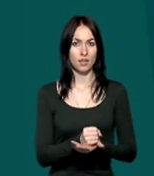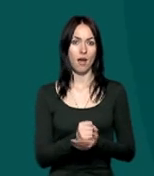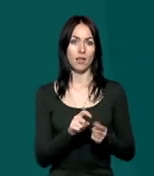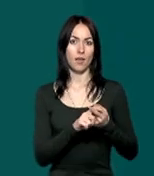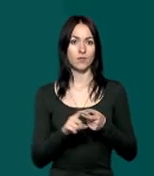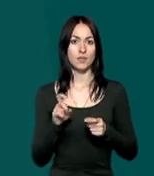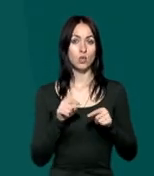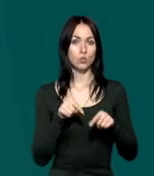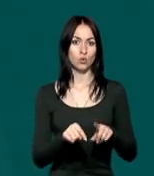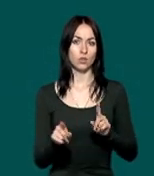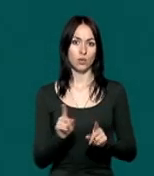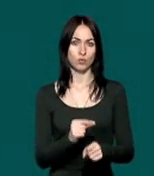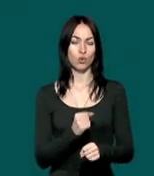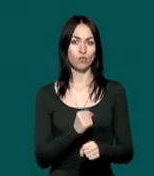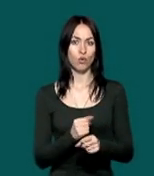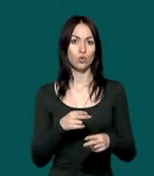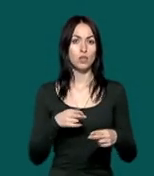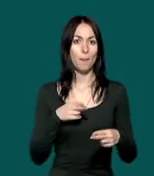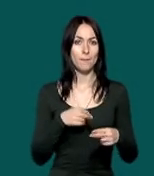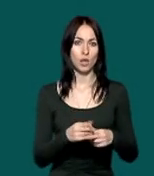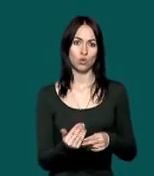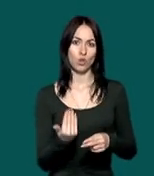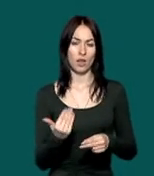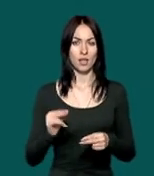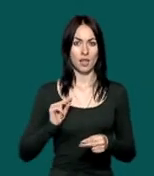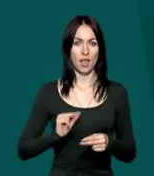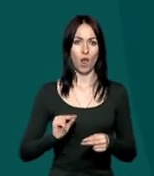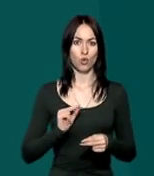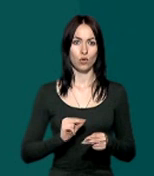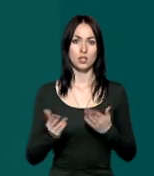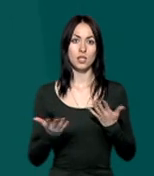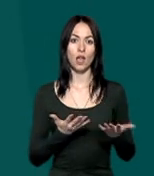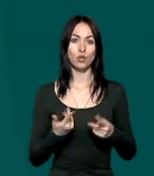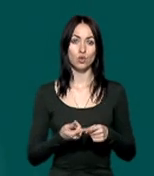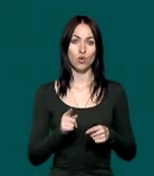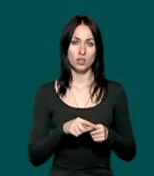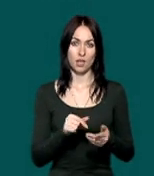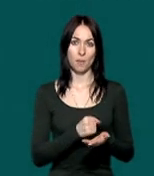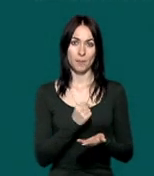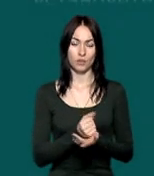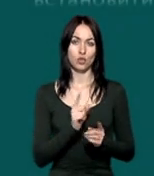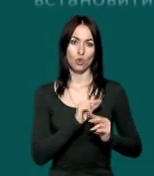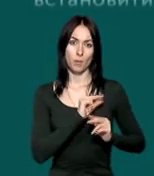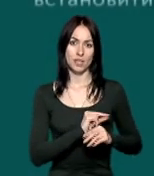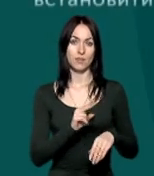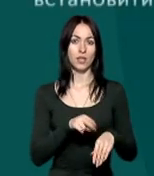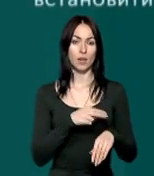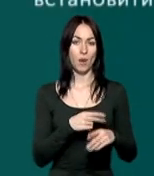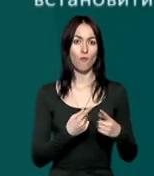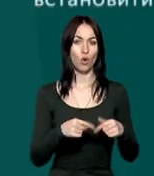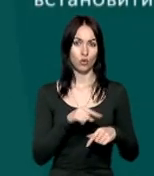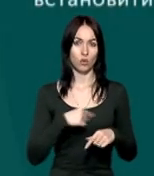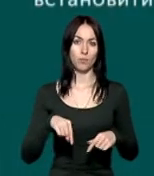що створюються перешкоди в її діяльності. Якщо це підтвердить, що працівники правоохоронних органів